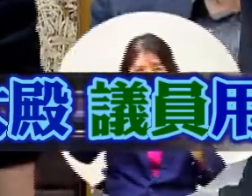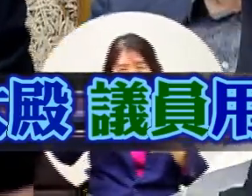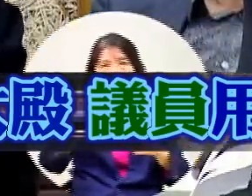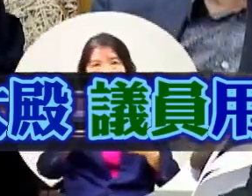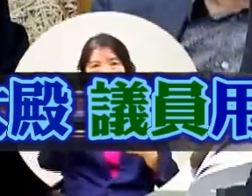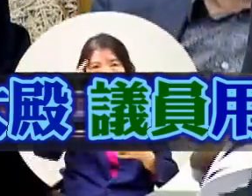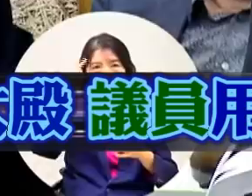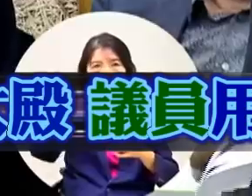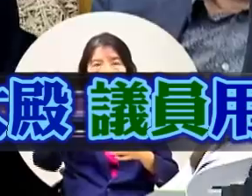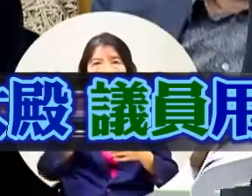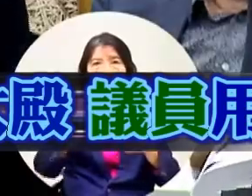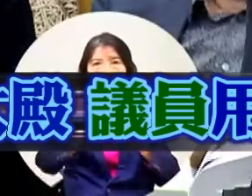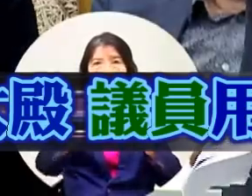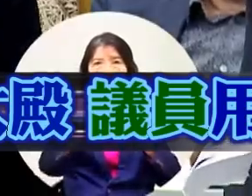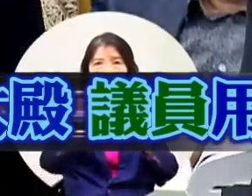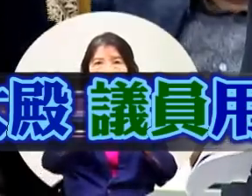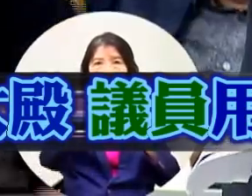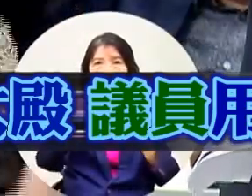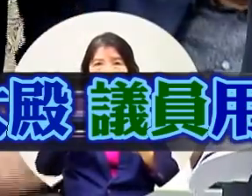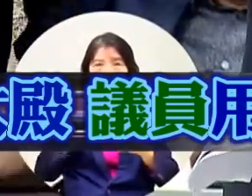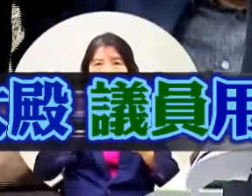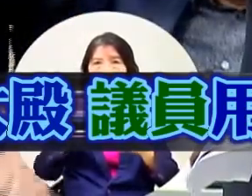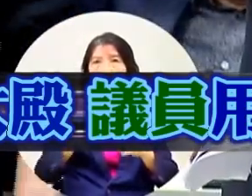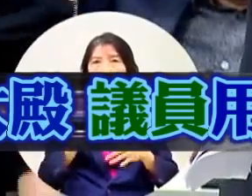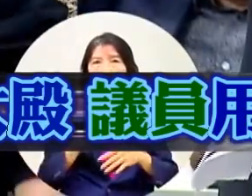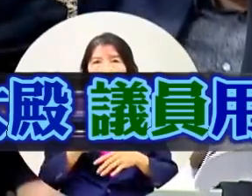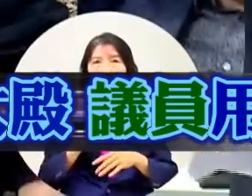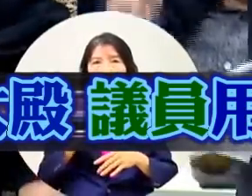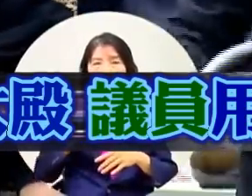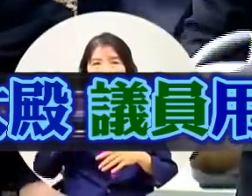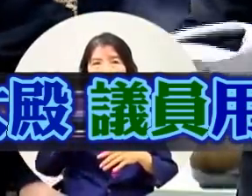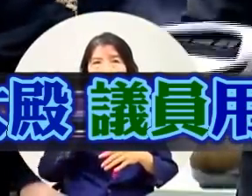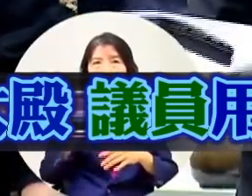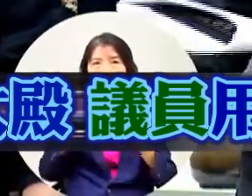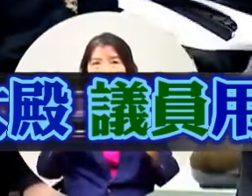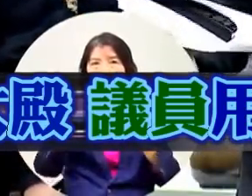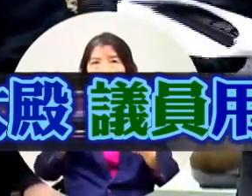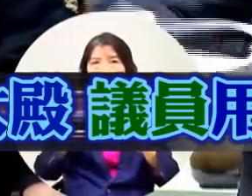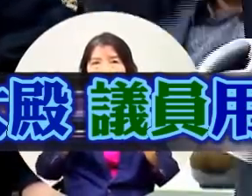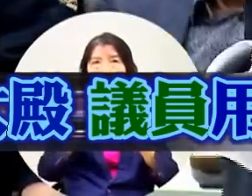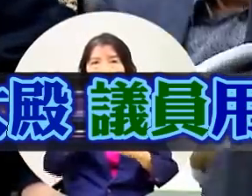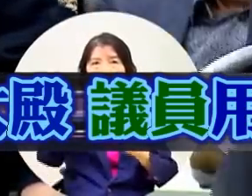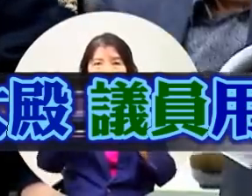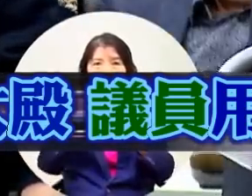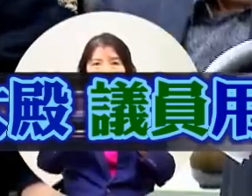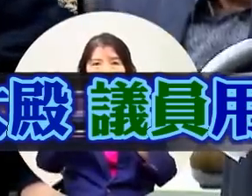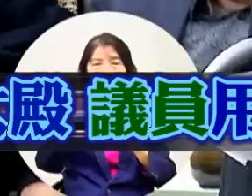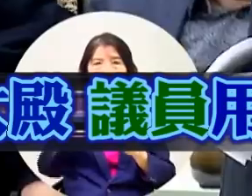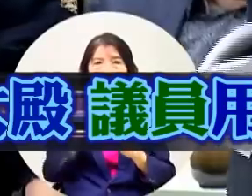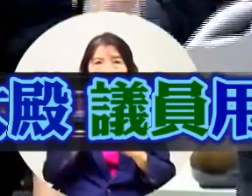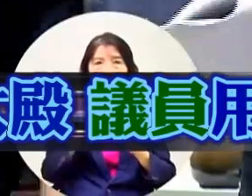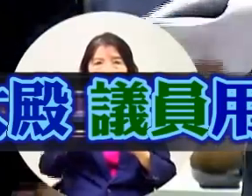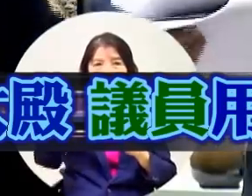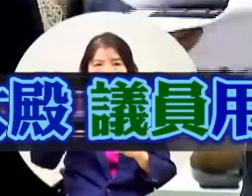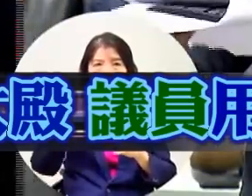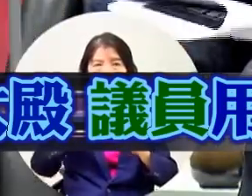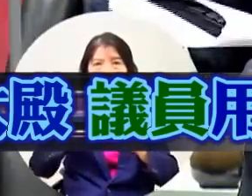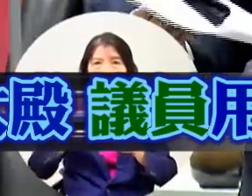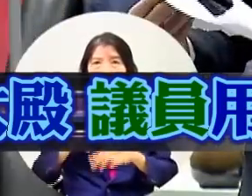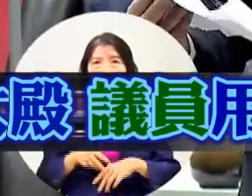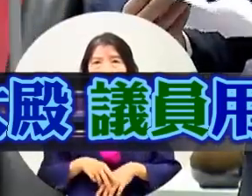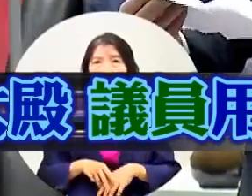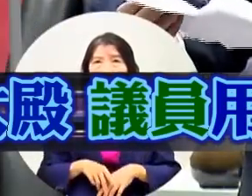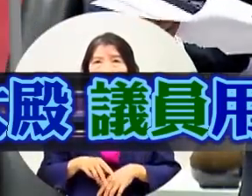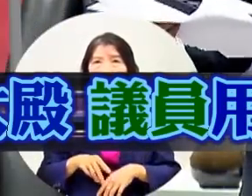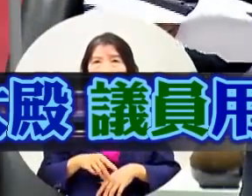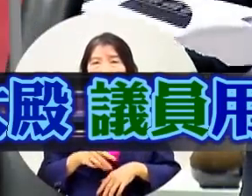文化局代理局长是不是可以跟他讲一下？你知道，我知道你知道，是不是跟让观光局长知道一下？好，局长，你请坐。我实在是